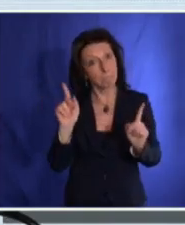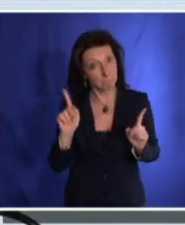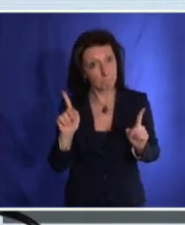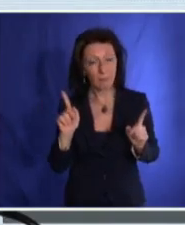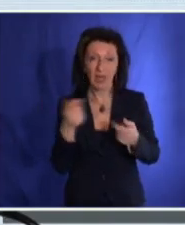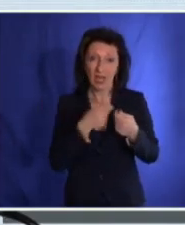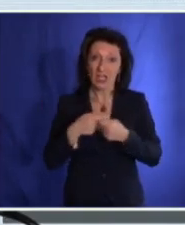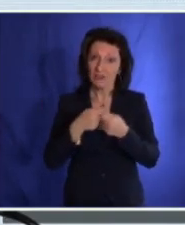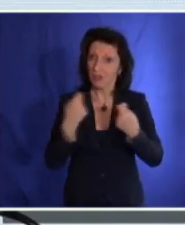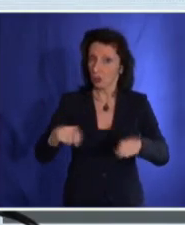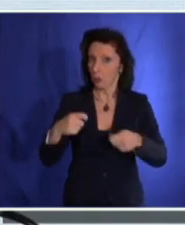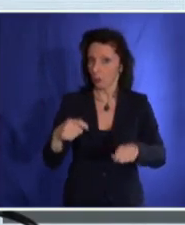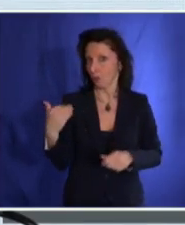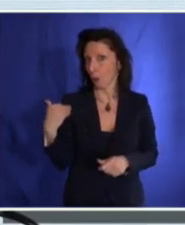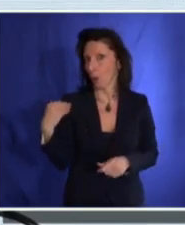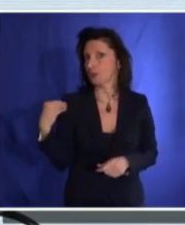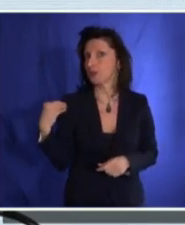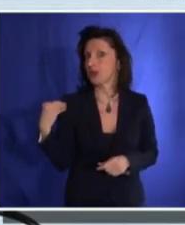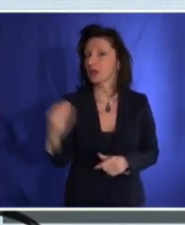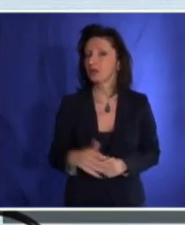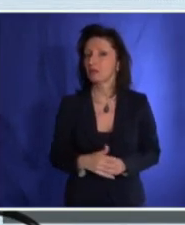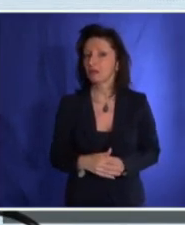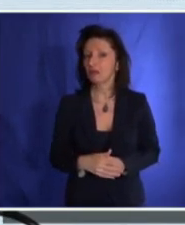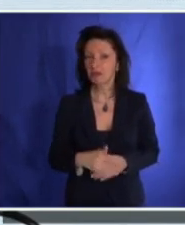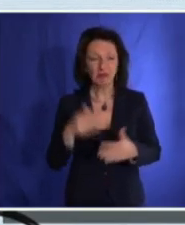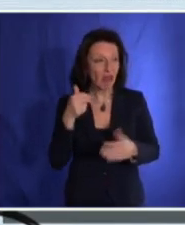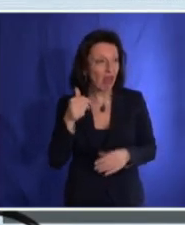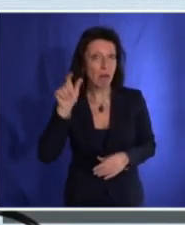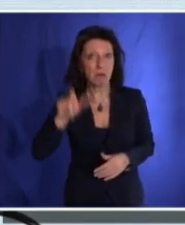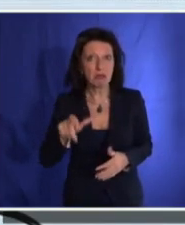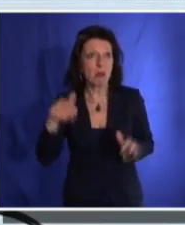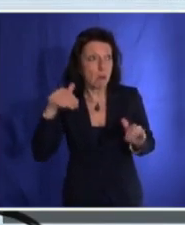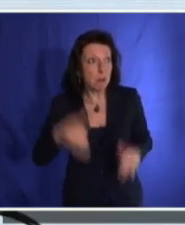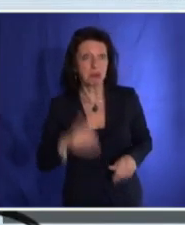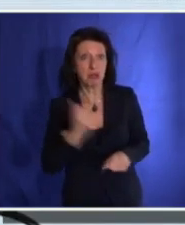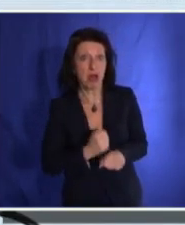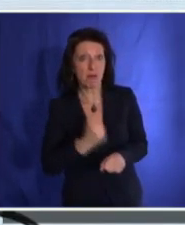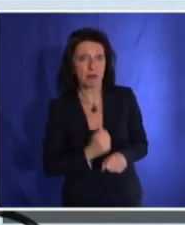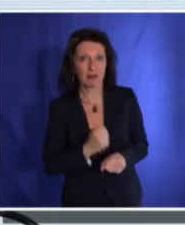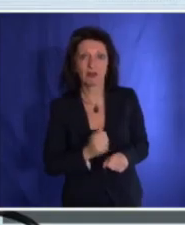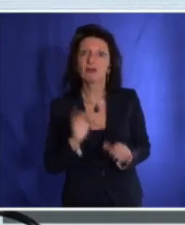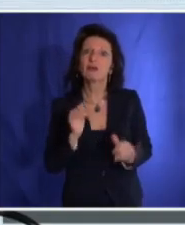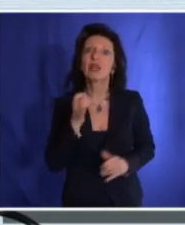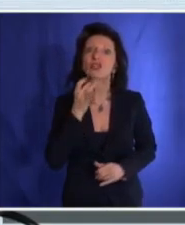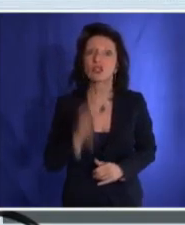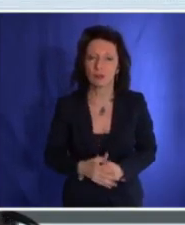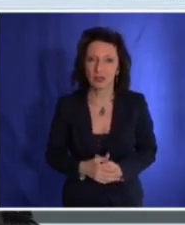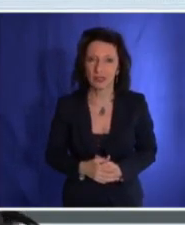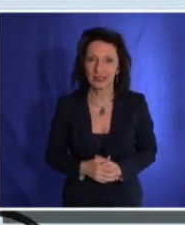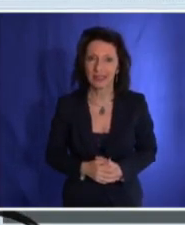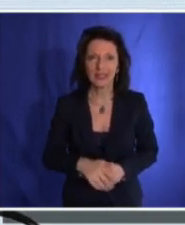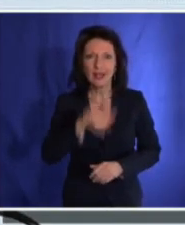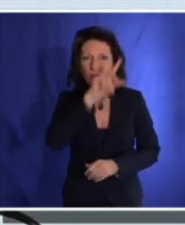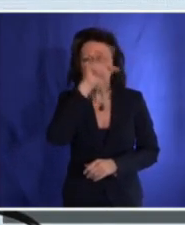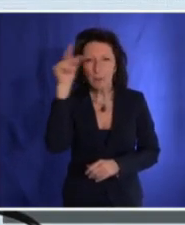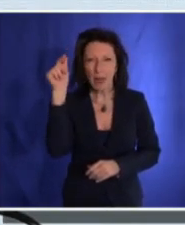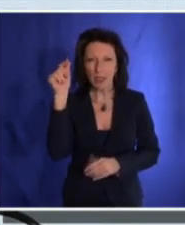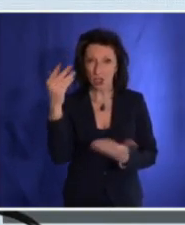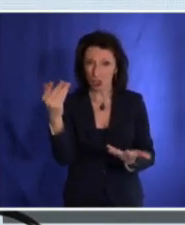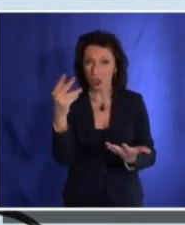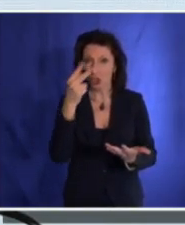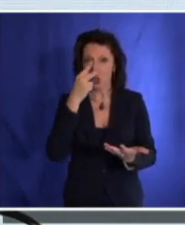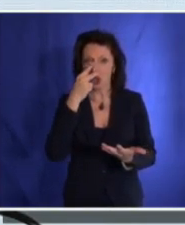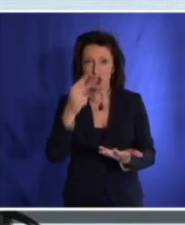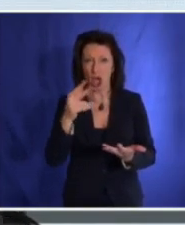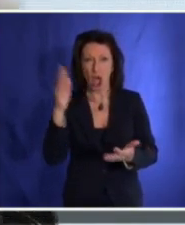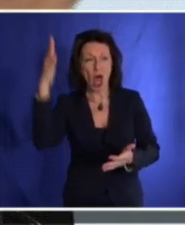Gewerkschaftspräsident hat zu mir neulich gesagt, irgendwer muss die Arbeit auch machen. Genau das ist. Und das erkennen die Leute, wenn sie schauen zum Herrn Trump